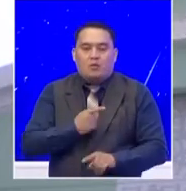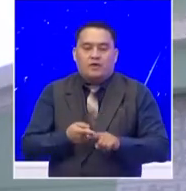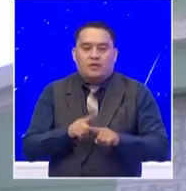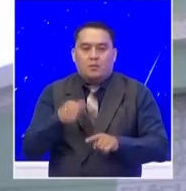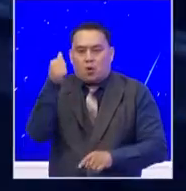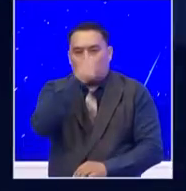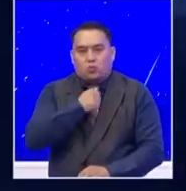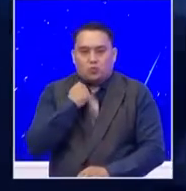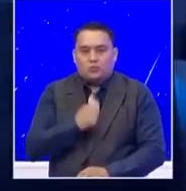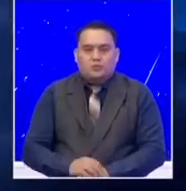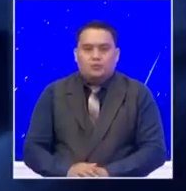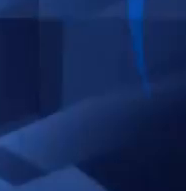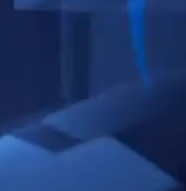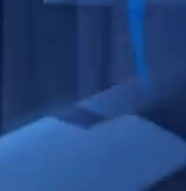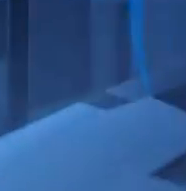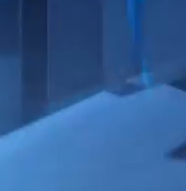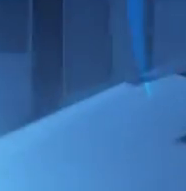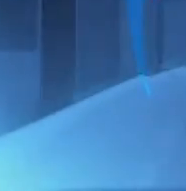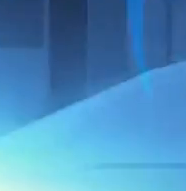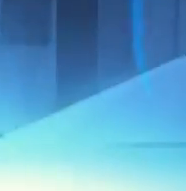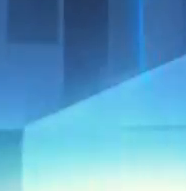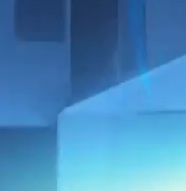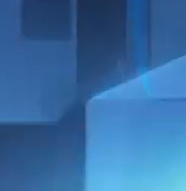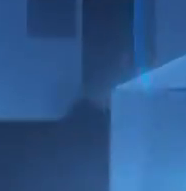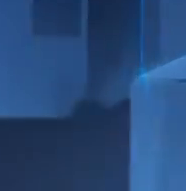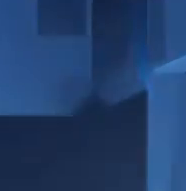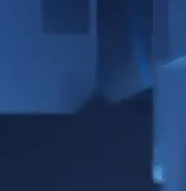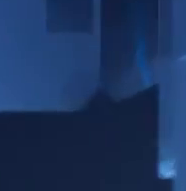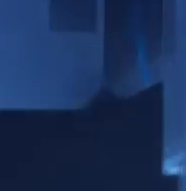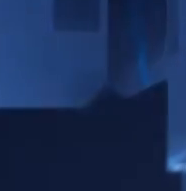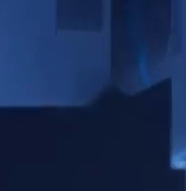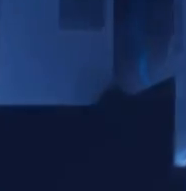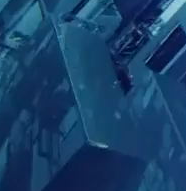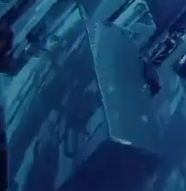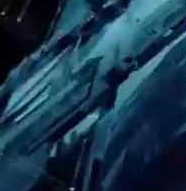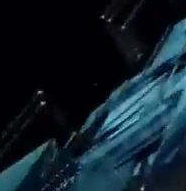пляжный сезон. Ануар Амангельдинов, Аблай Кутукбай, телеканал ЖТСУ.